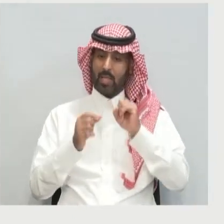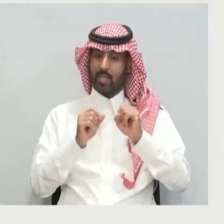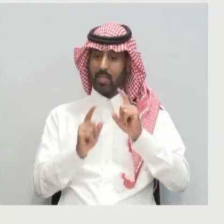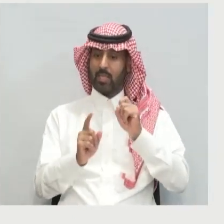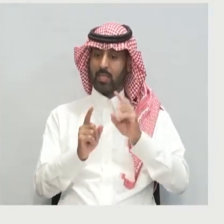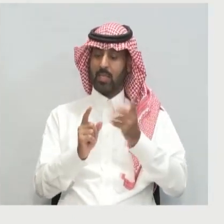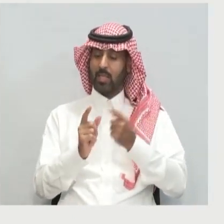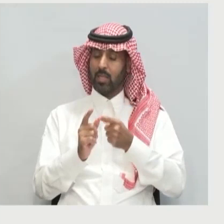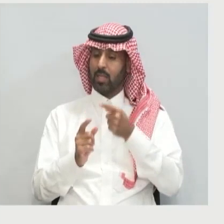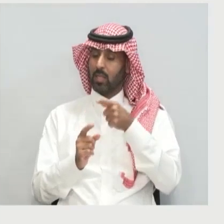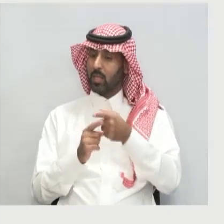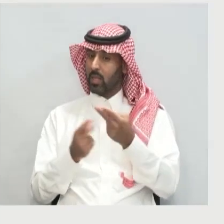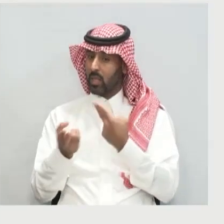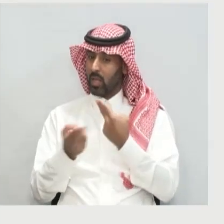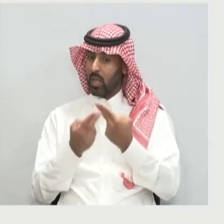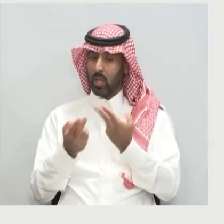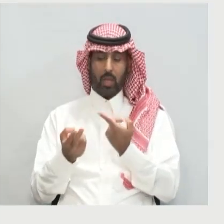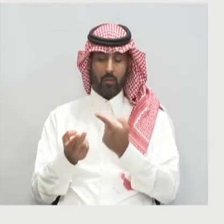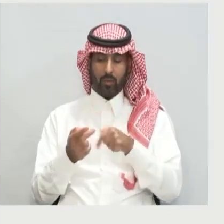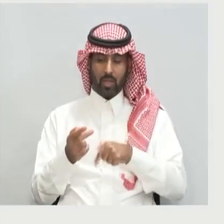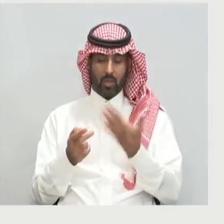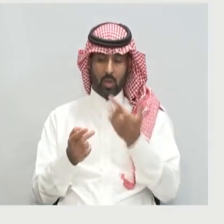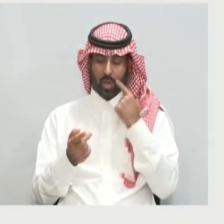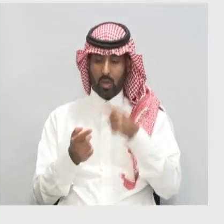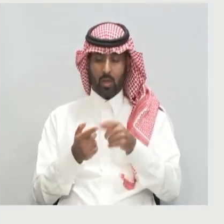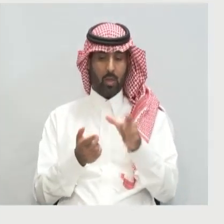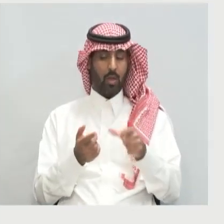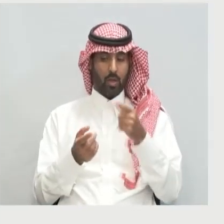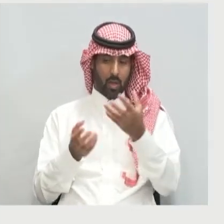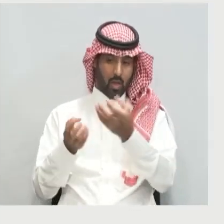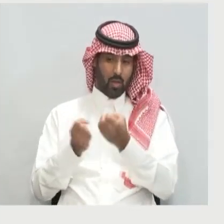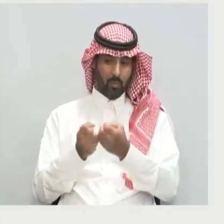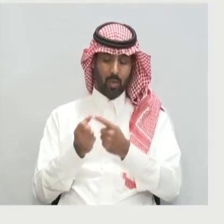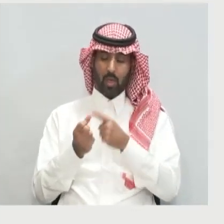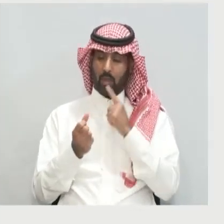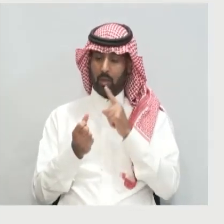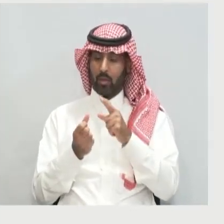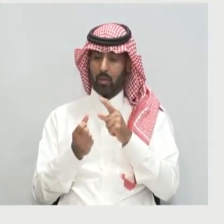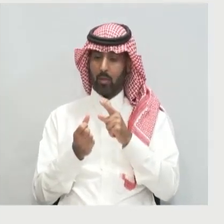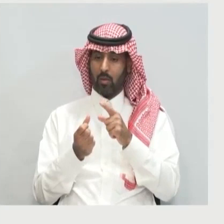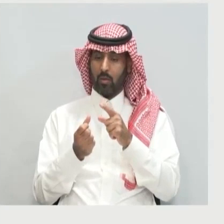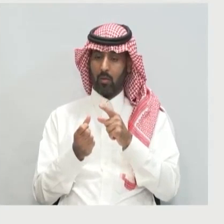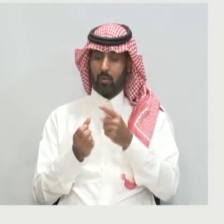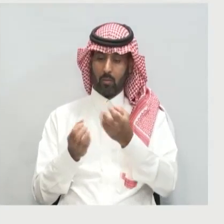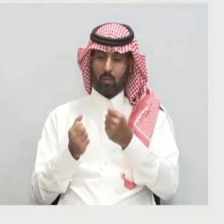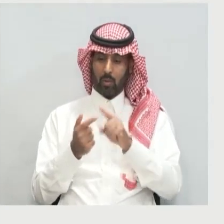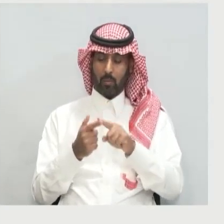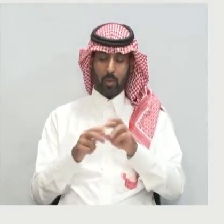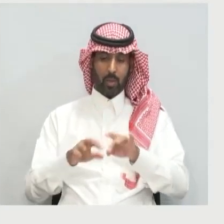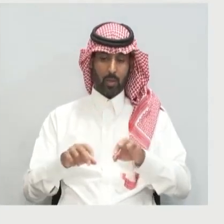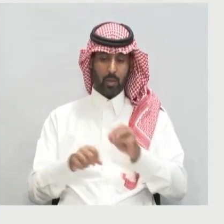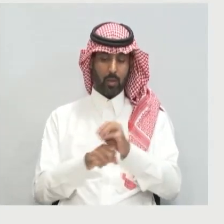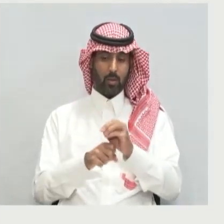وعن ادوات التواصل الحديثه اجمع اكبر قدر ممكنا اجمع اكبر قدر ممكن